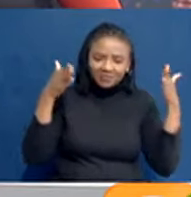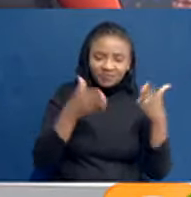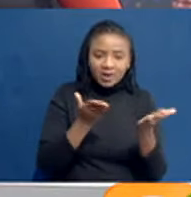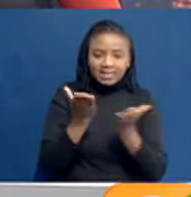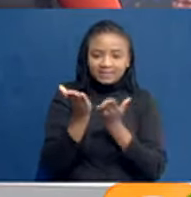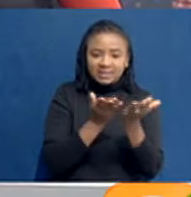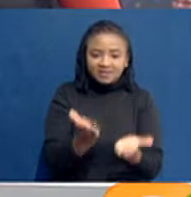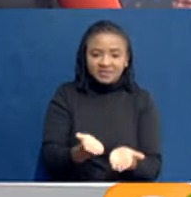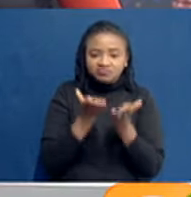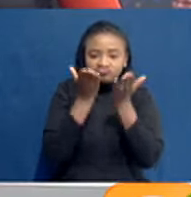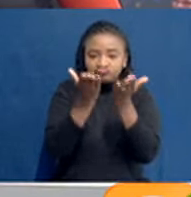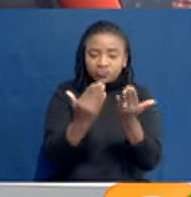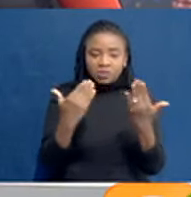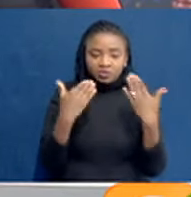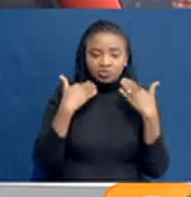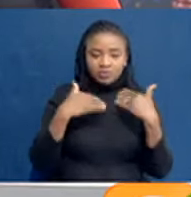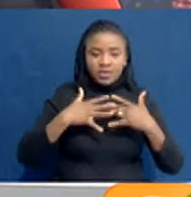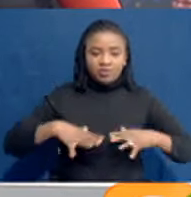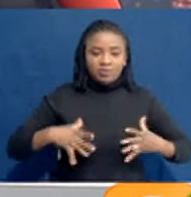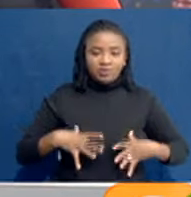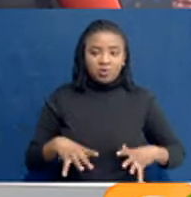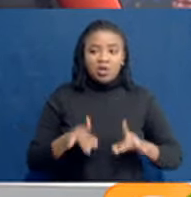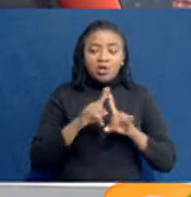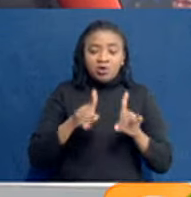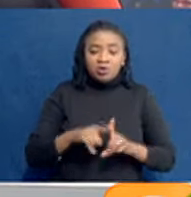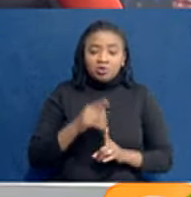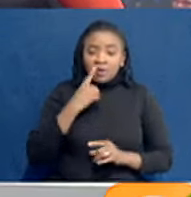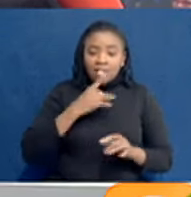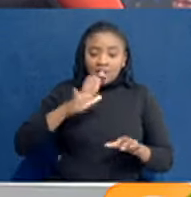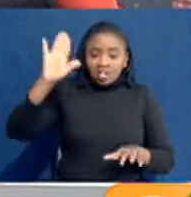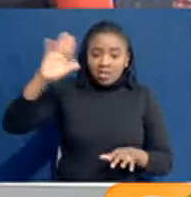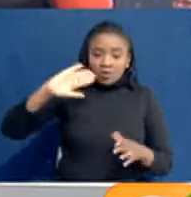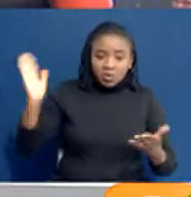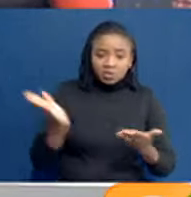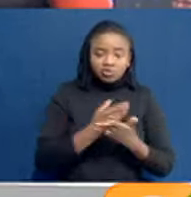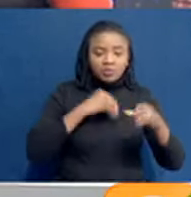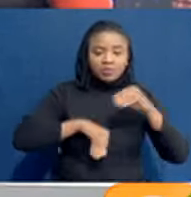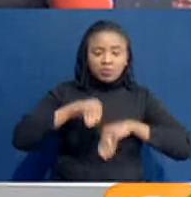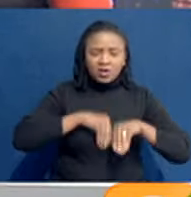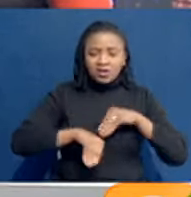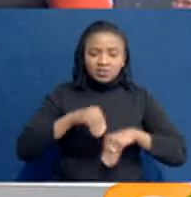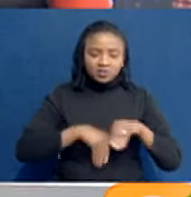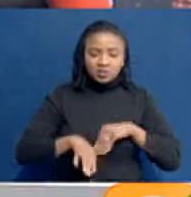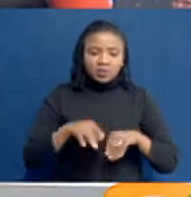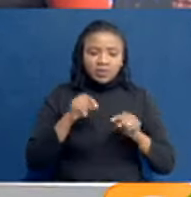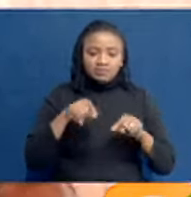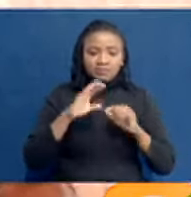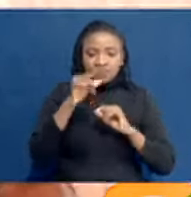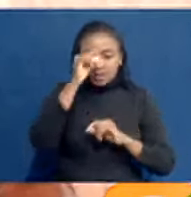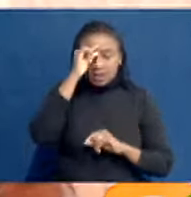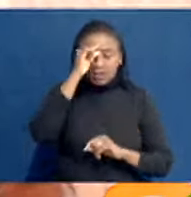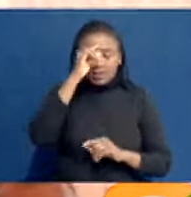pia ameapa kuimarisha vita dhidi ya ufisadi nchini akishikilia kuwa hakuna yoyote atakayesazwa.